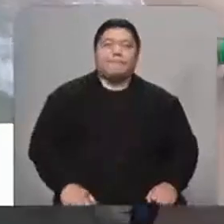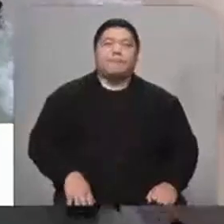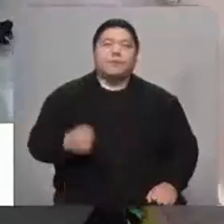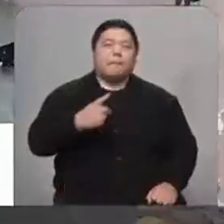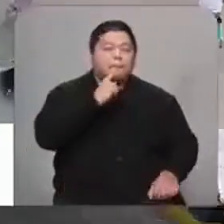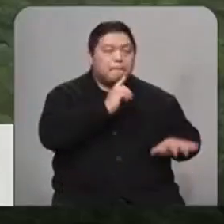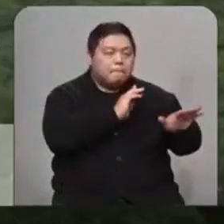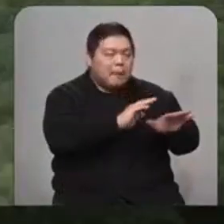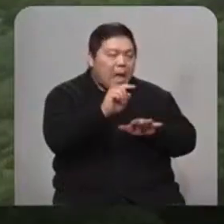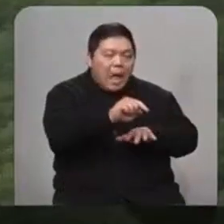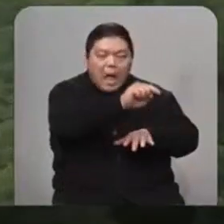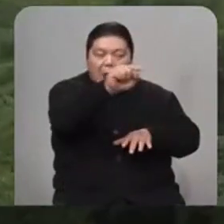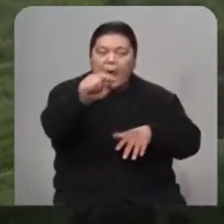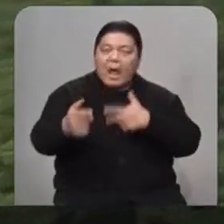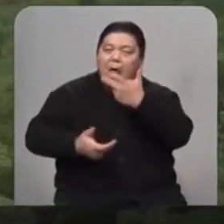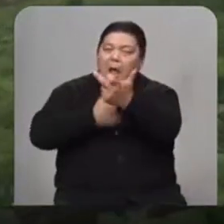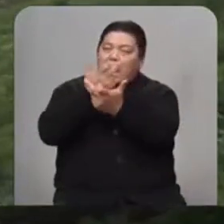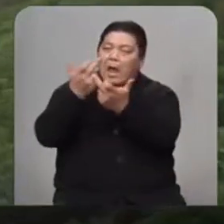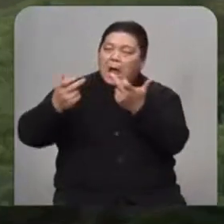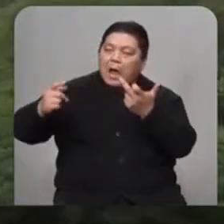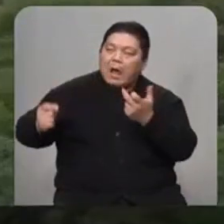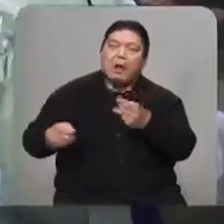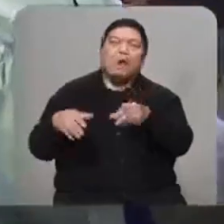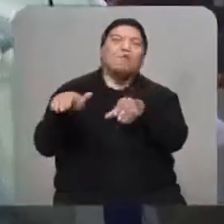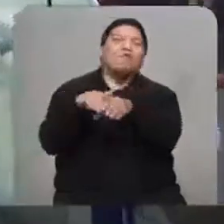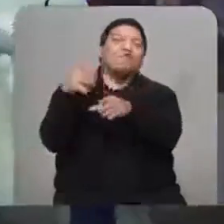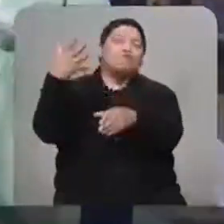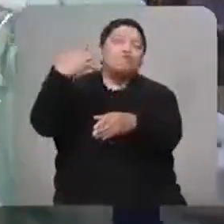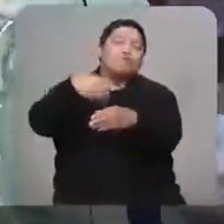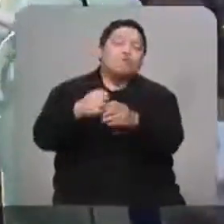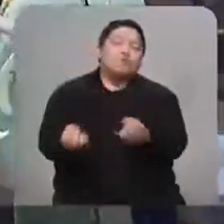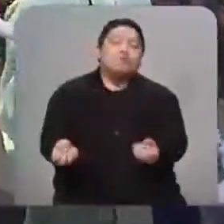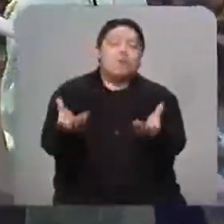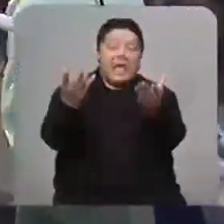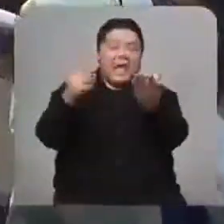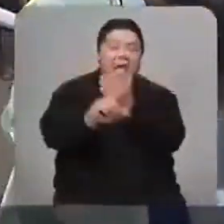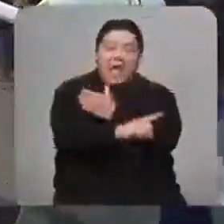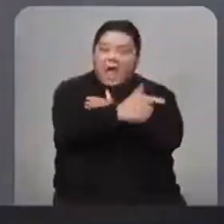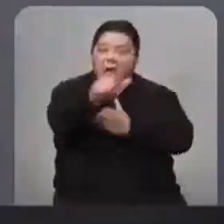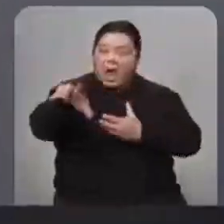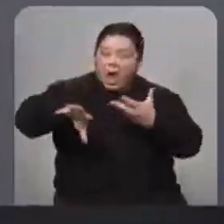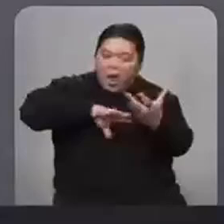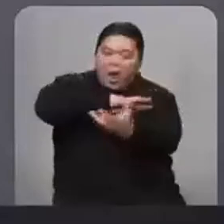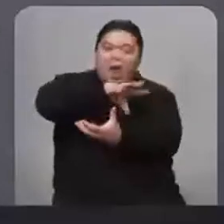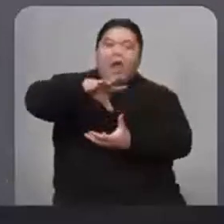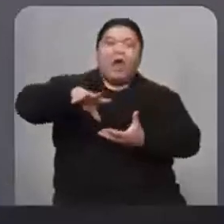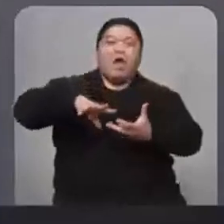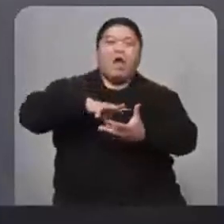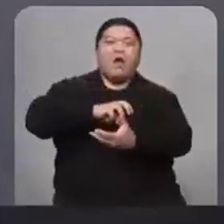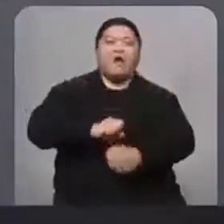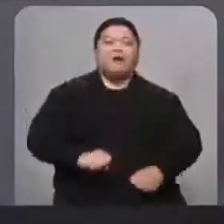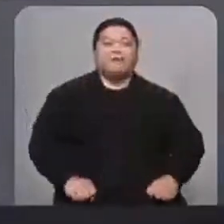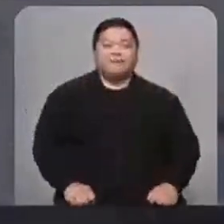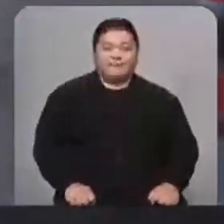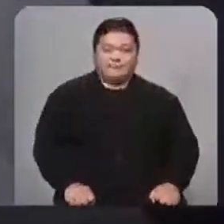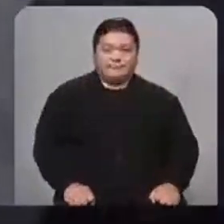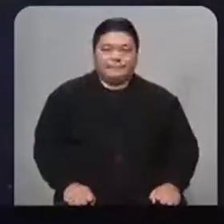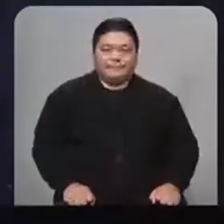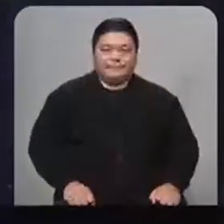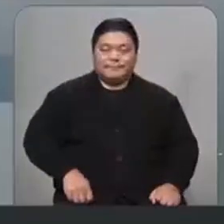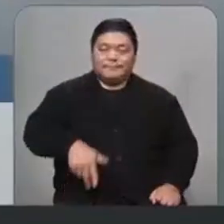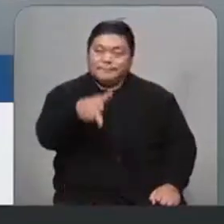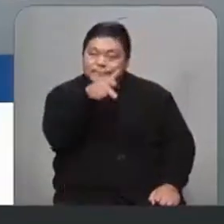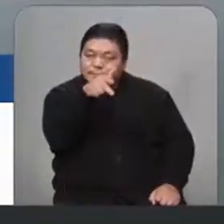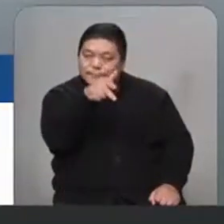푸른 동해바다와 울창한 산림, 전통 문화를 녹여낸 축제도 빼놓을 수 없는 관광 자원입니다. 드라마